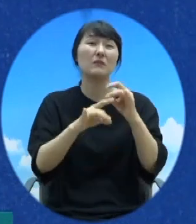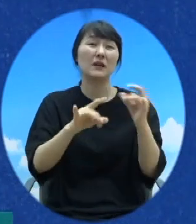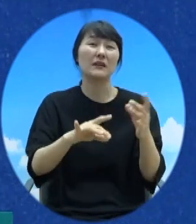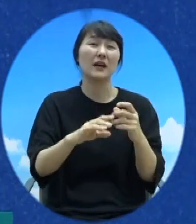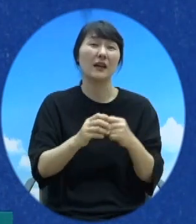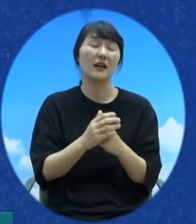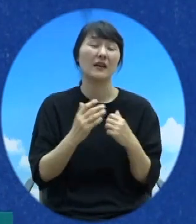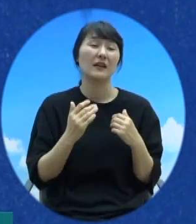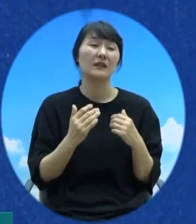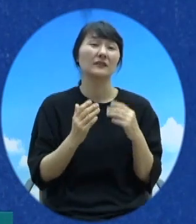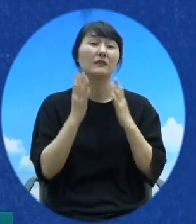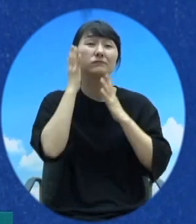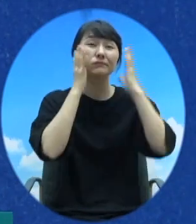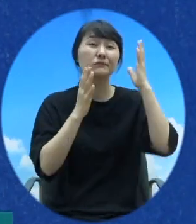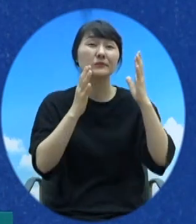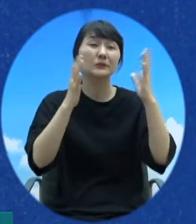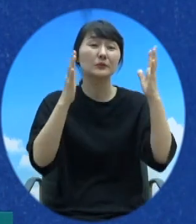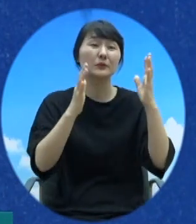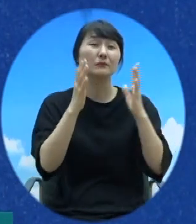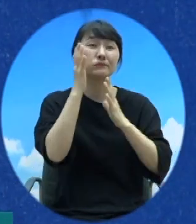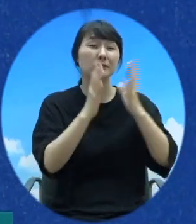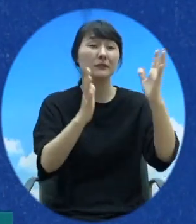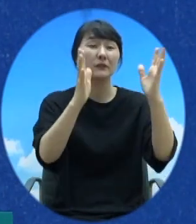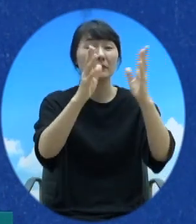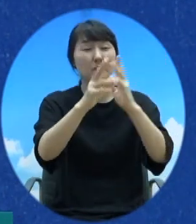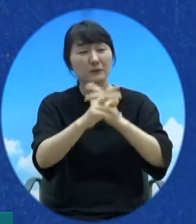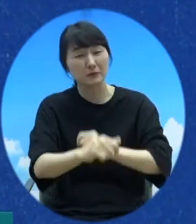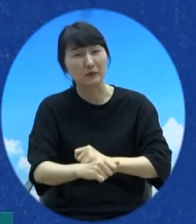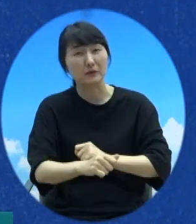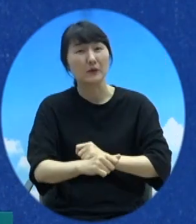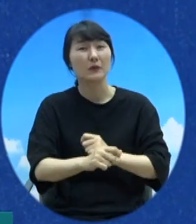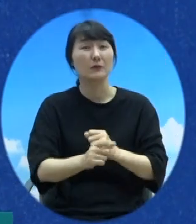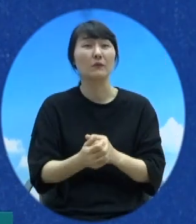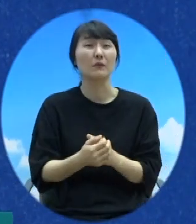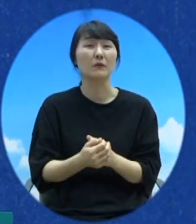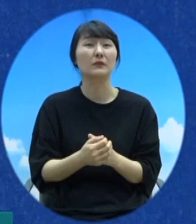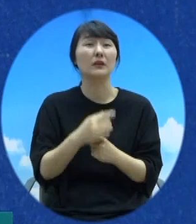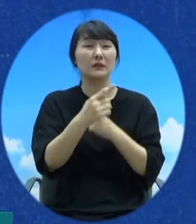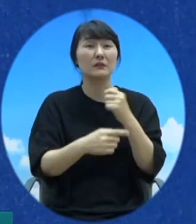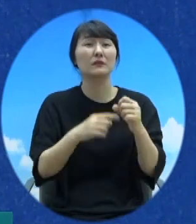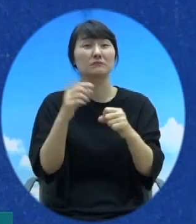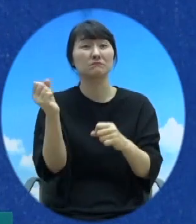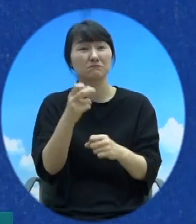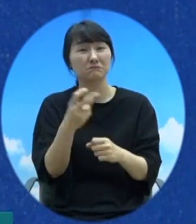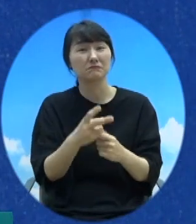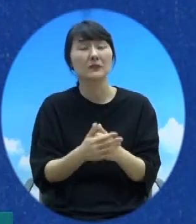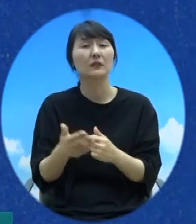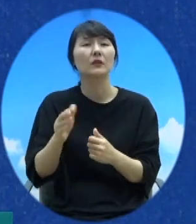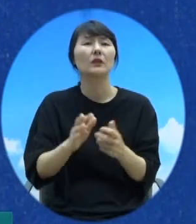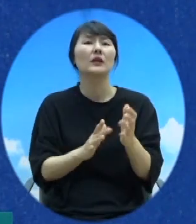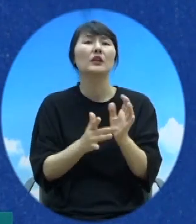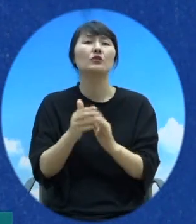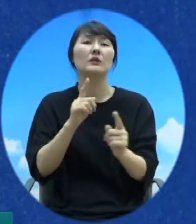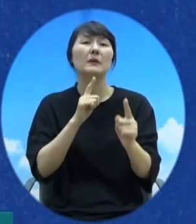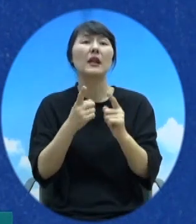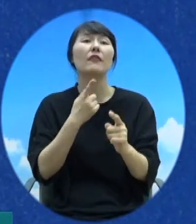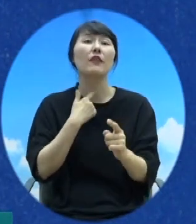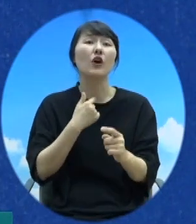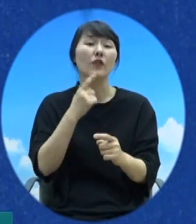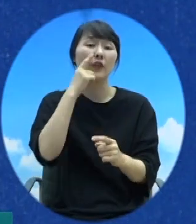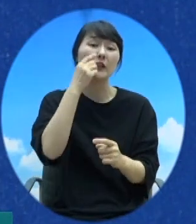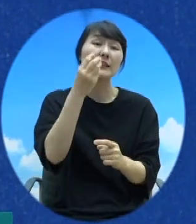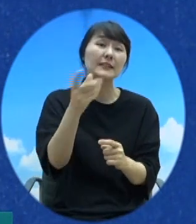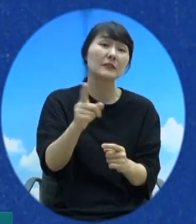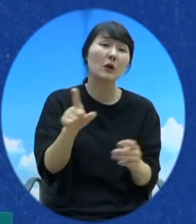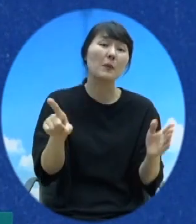식물이고 풀이에요. 그런데 오늘 예수님의 비유 속에 등장하는 이 겨자씨는